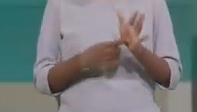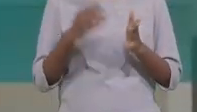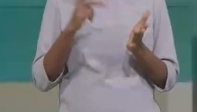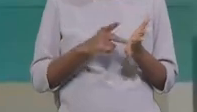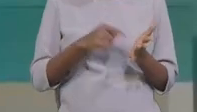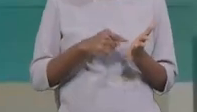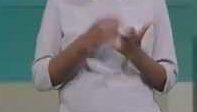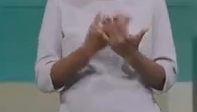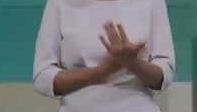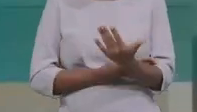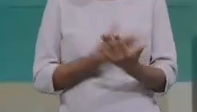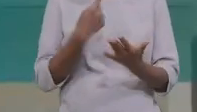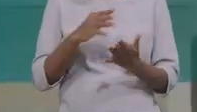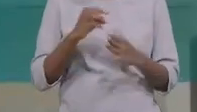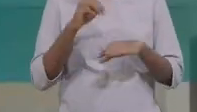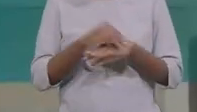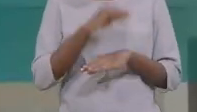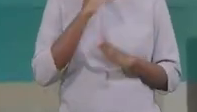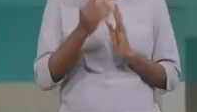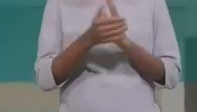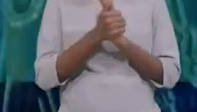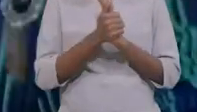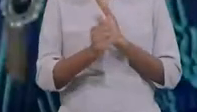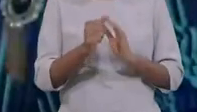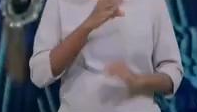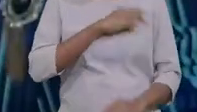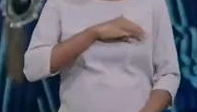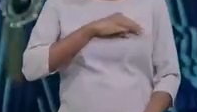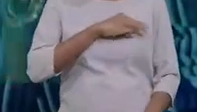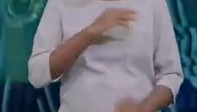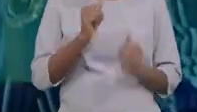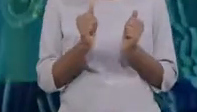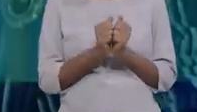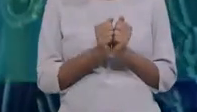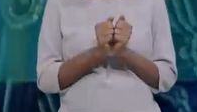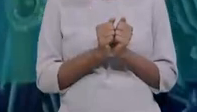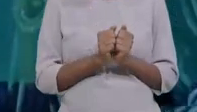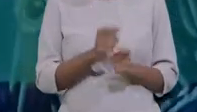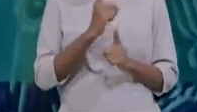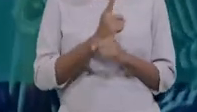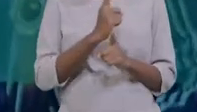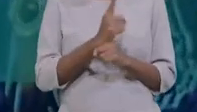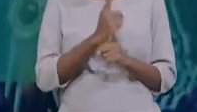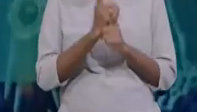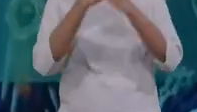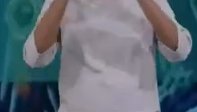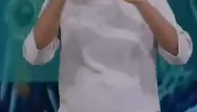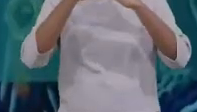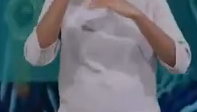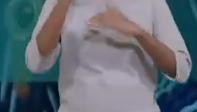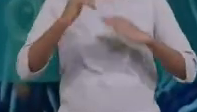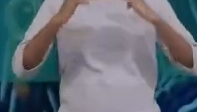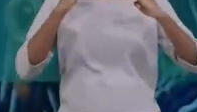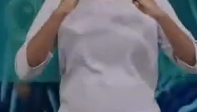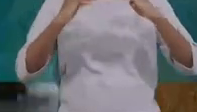ce matin. Le message est intitulé « Les ministres équipés avec la